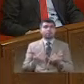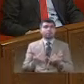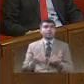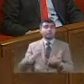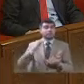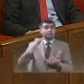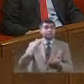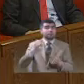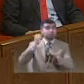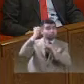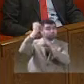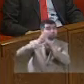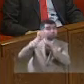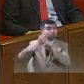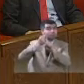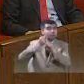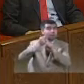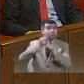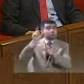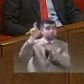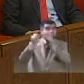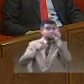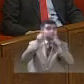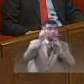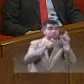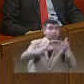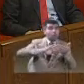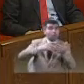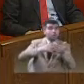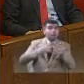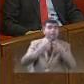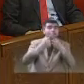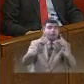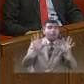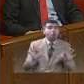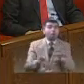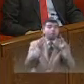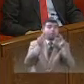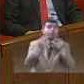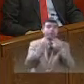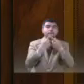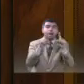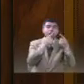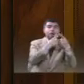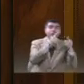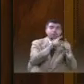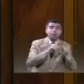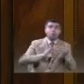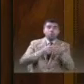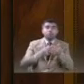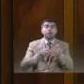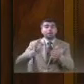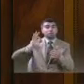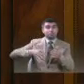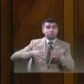إن الرهان اليوم هو على العنصر البشري وعلى الطاقات الوطنية لخلق ثروات مادية وغير مادية